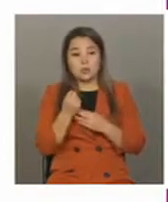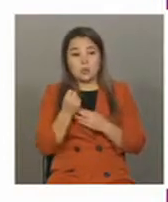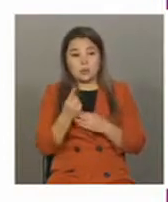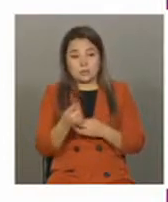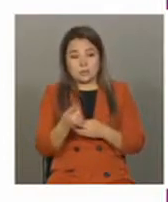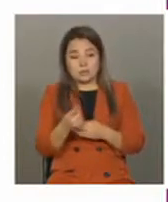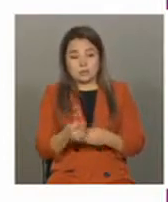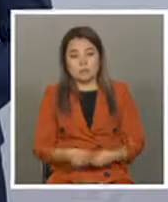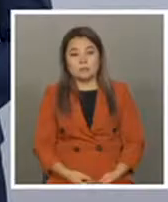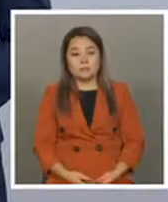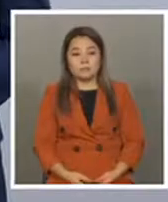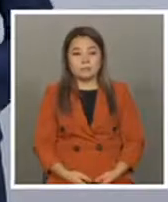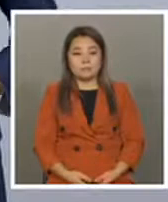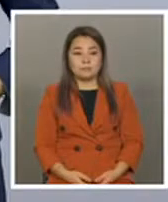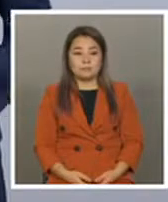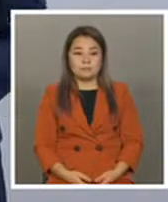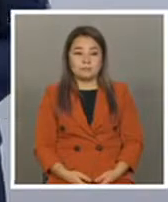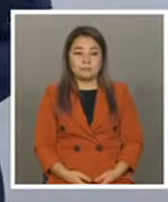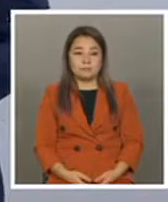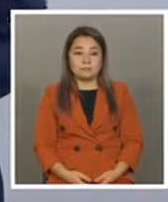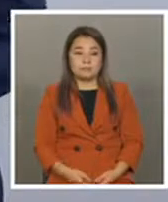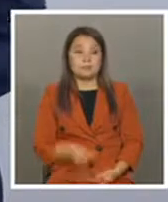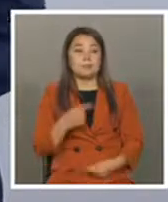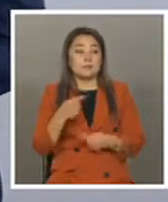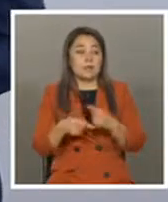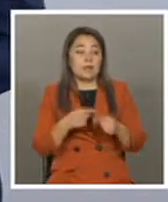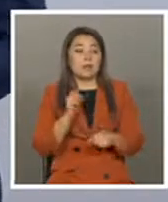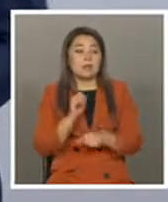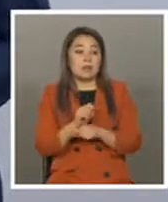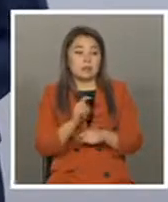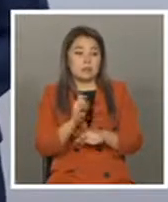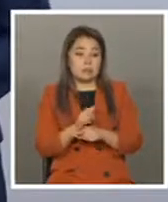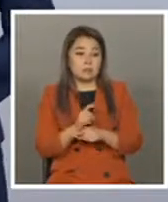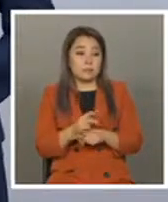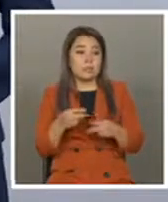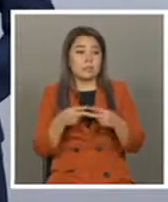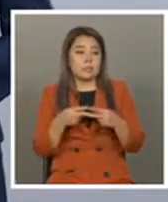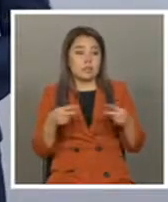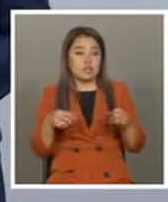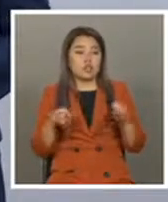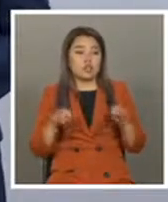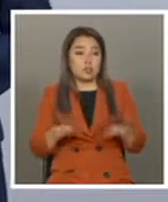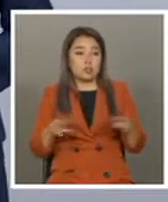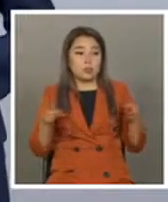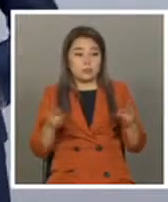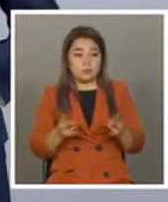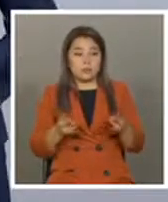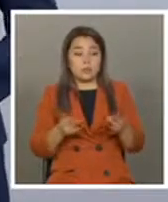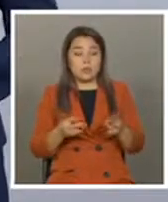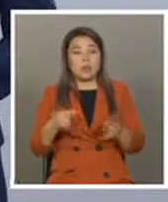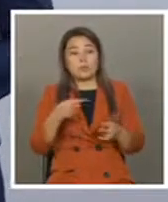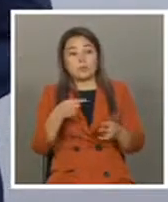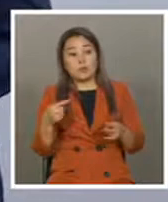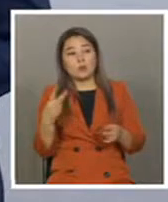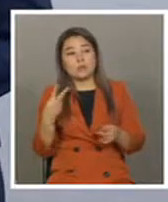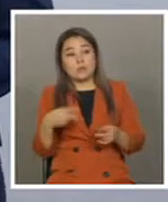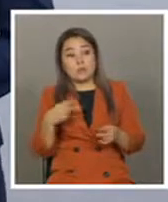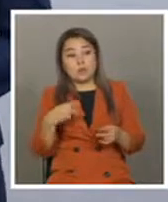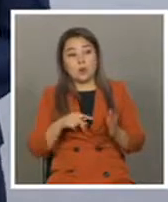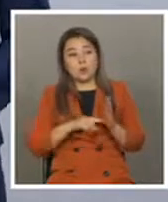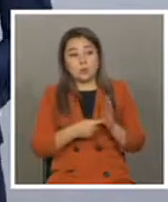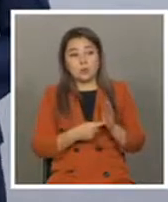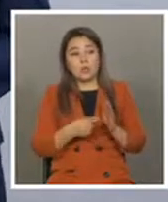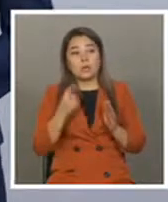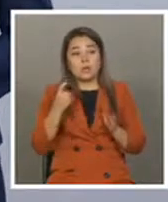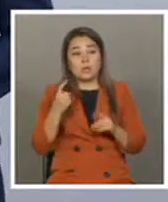тең болатынын көрсетеді. Енді келесі тапсырма теңдеуді шешіңіз. Минус 20 көбейту